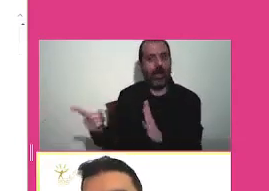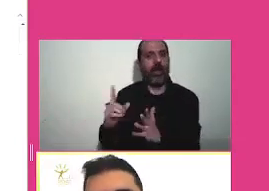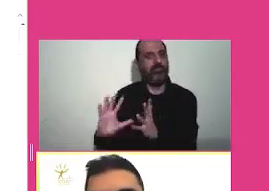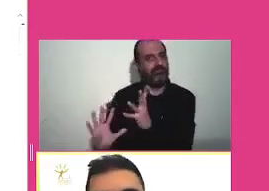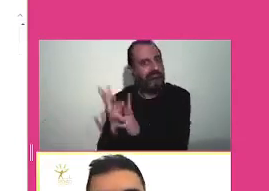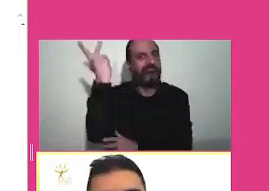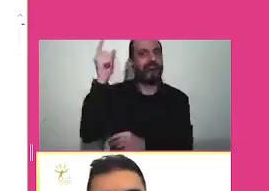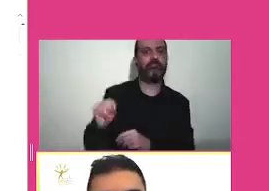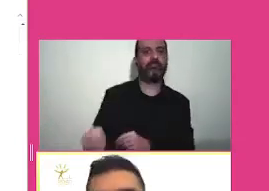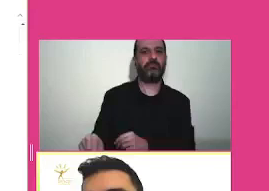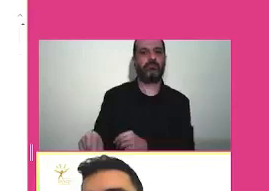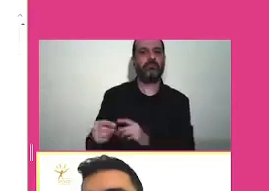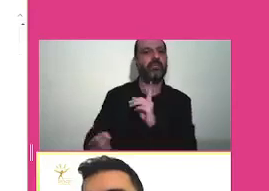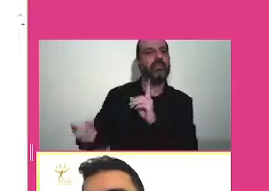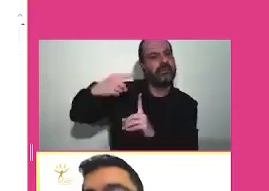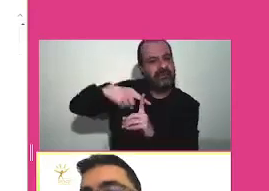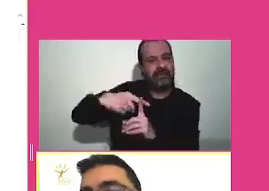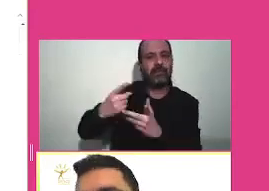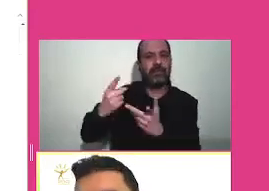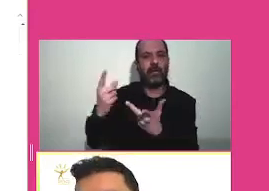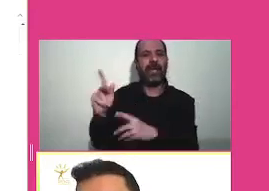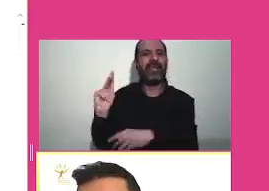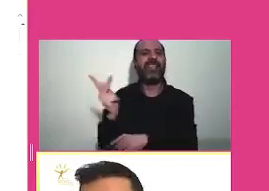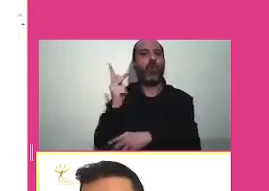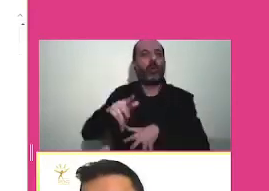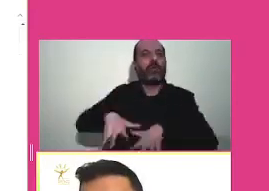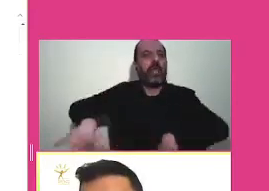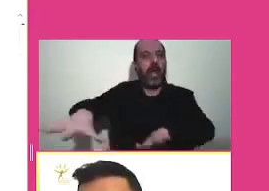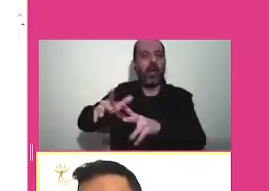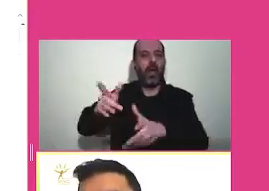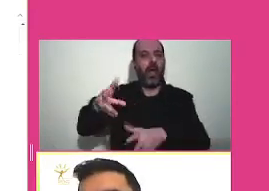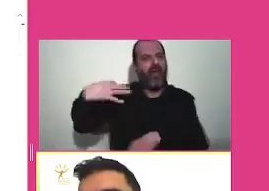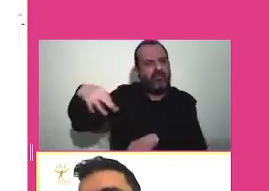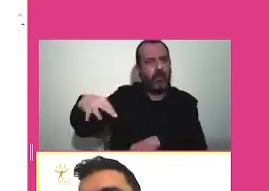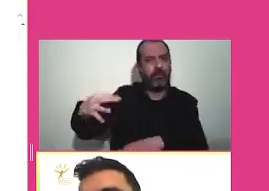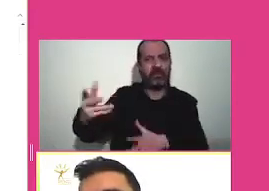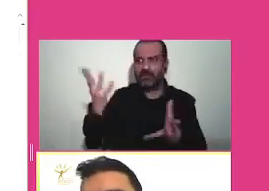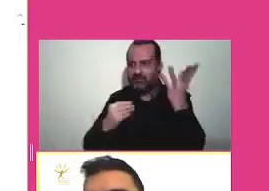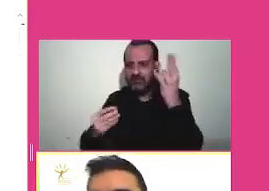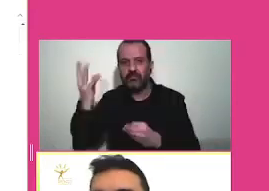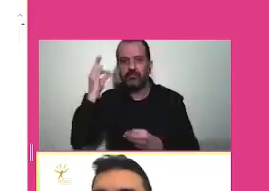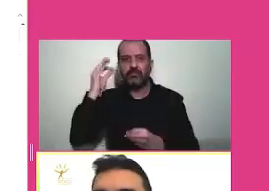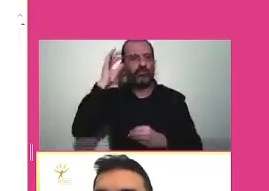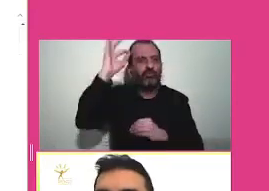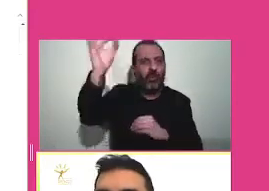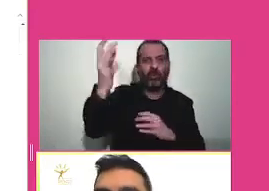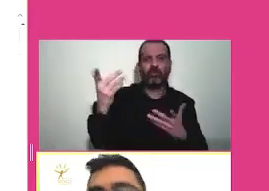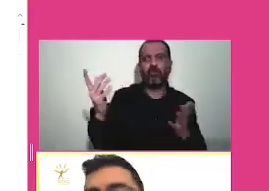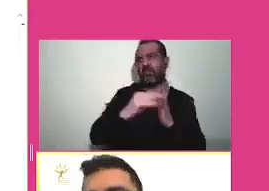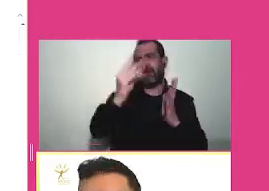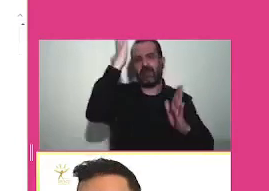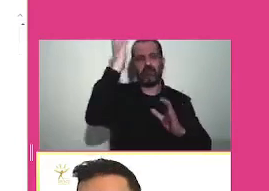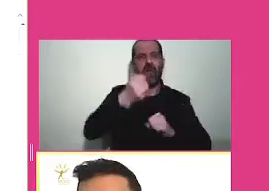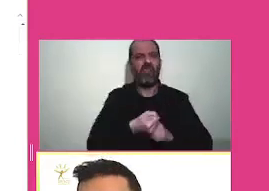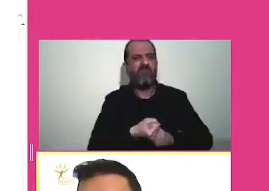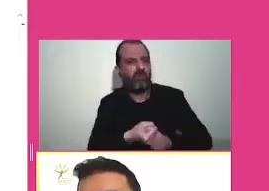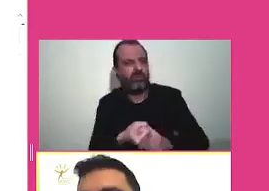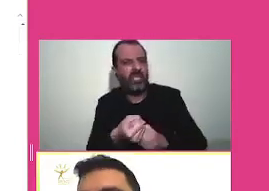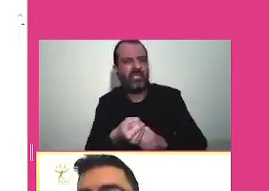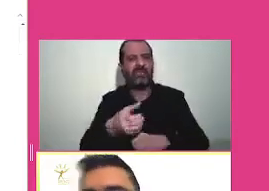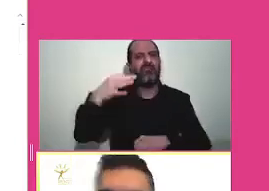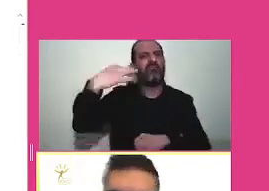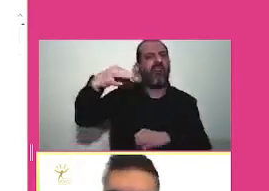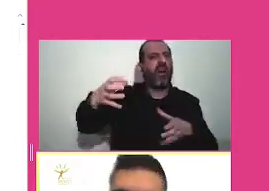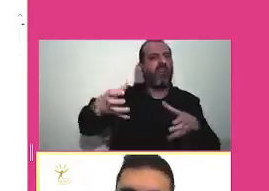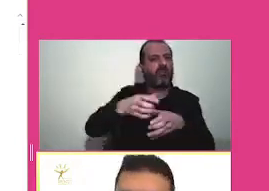σκοπό στον οποίο δραστηριοποιείστε, ιδιαίτερα αν αυτός έχει να κάνει με την υποστήριξη ευάλωτων ομάδων του πληθυσμού